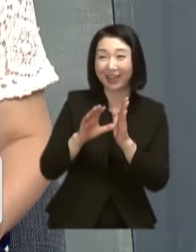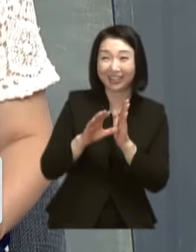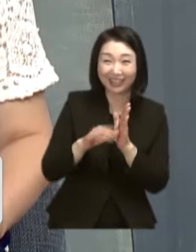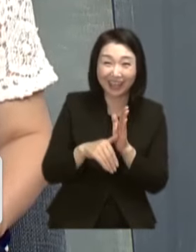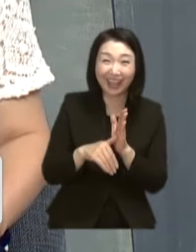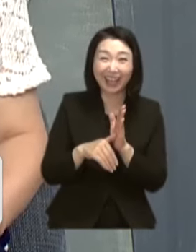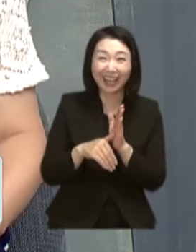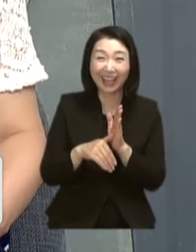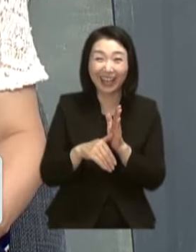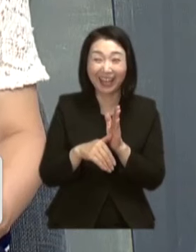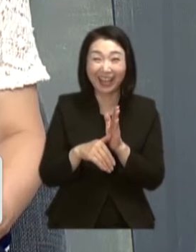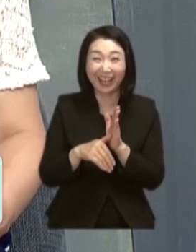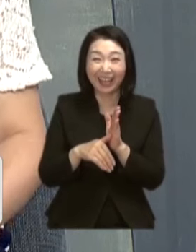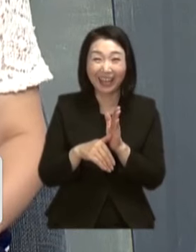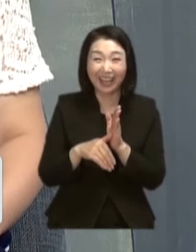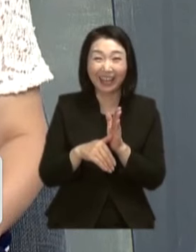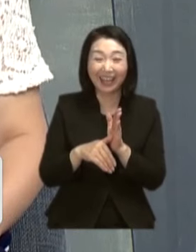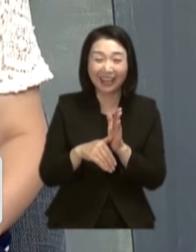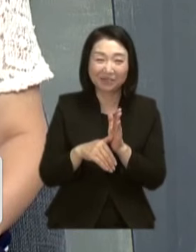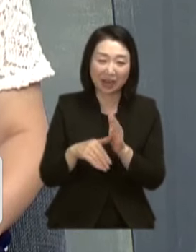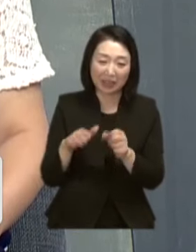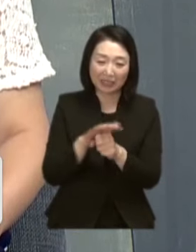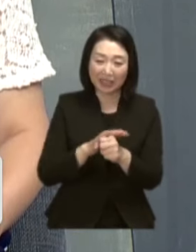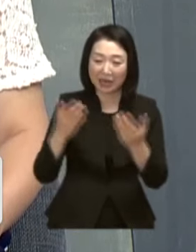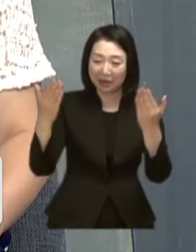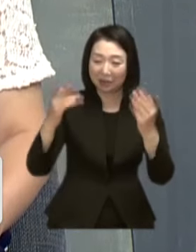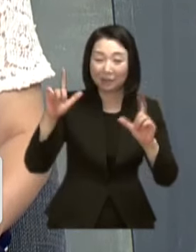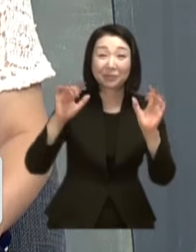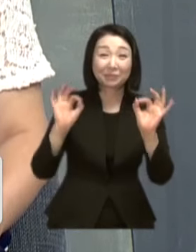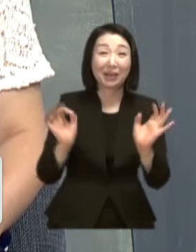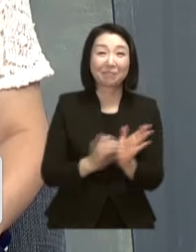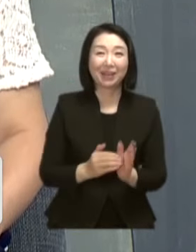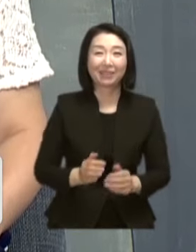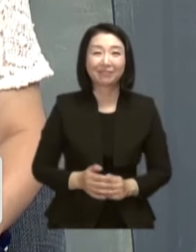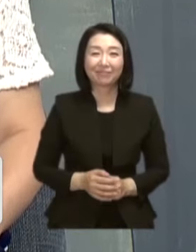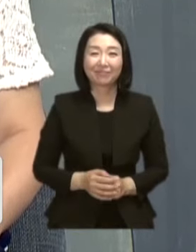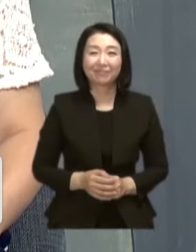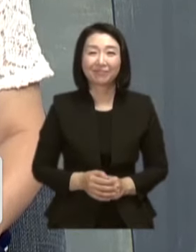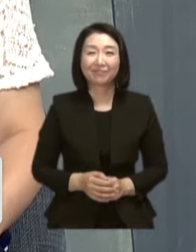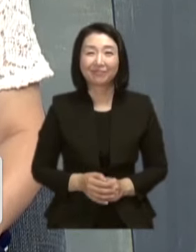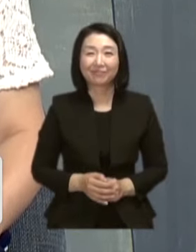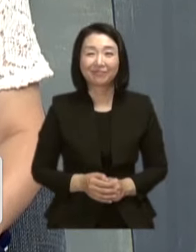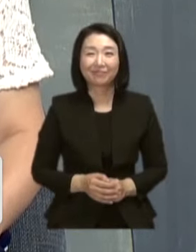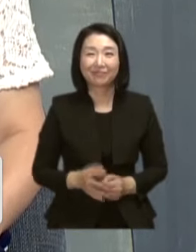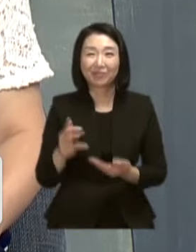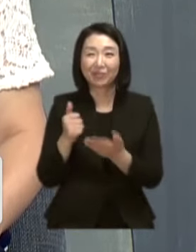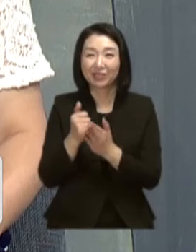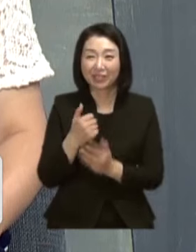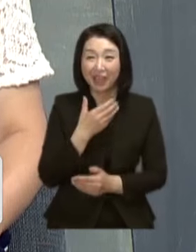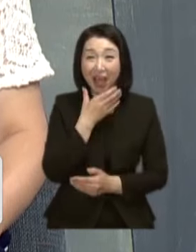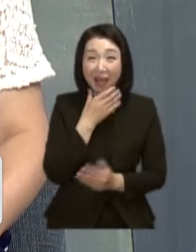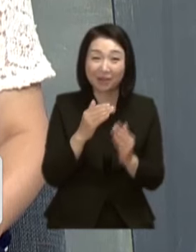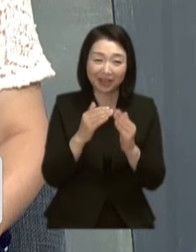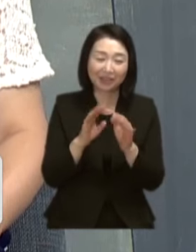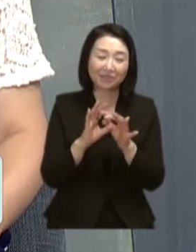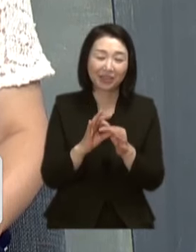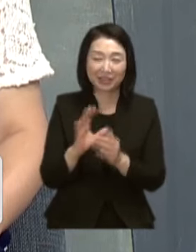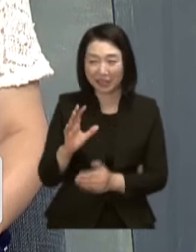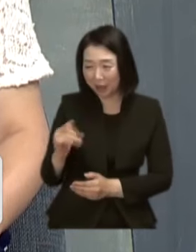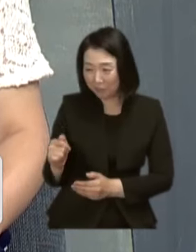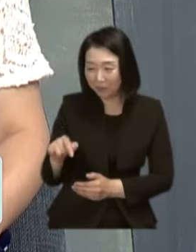보이는 사랑을 정말 듬뿍 받는 모습을 봤고요. 아마 주님께서 이 해피하우스를 통해서 캄보디아에 어떤 일을